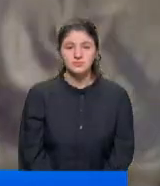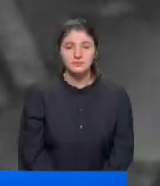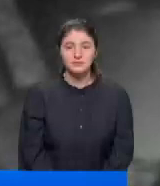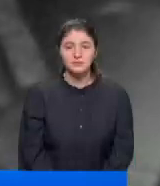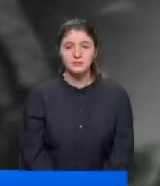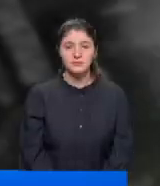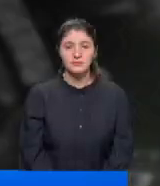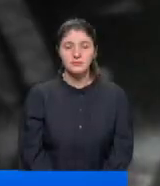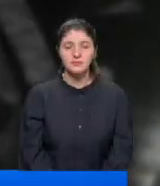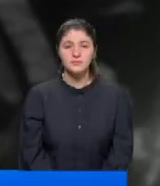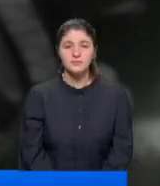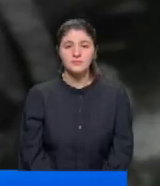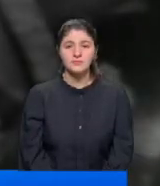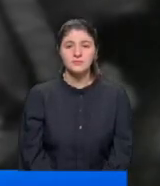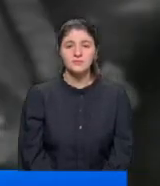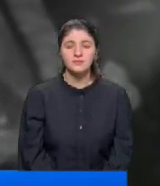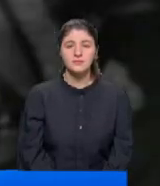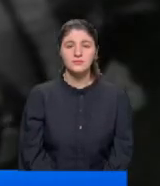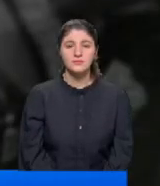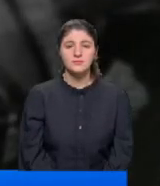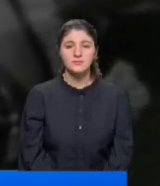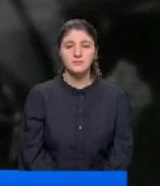adam Sen